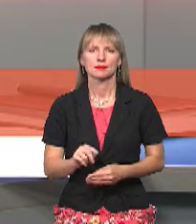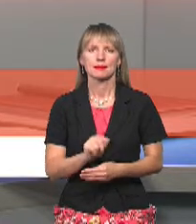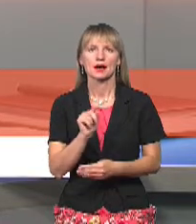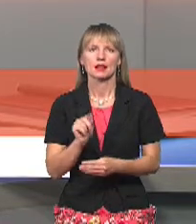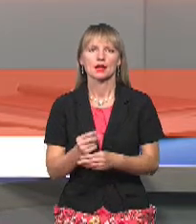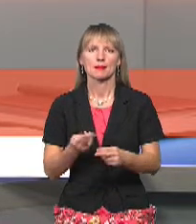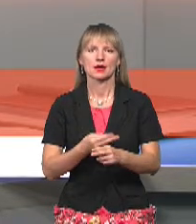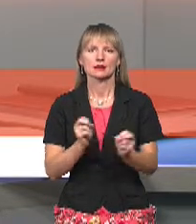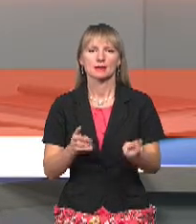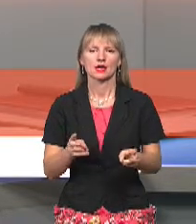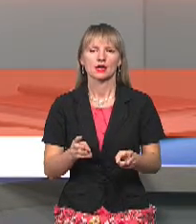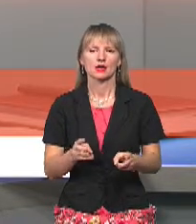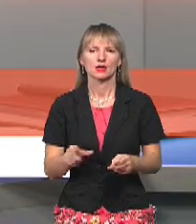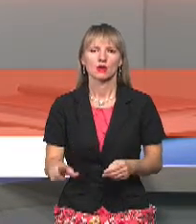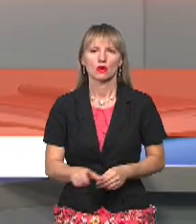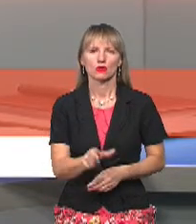питання з безпеки дорожнього руху,